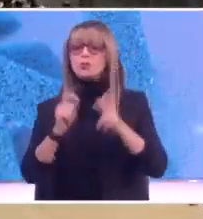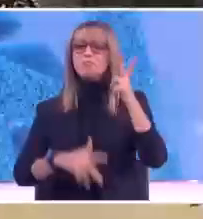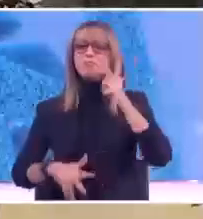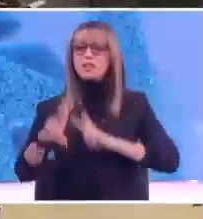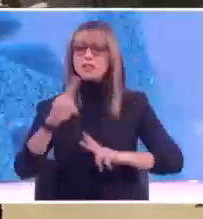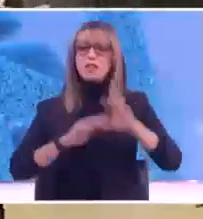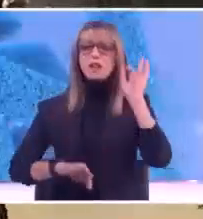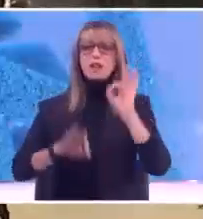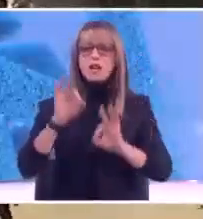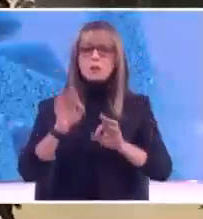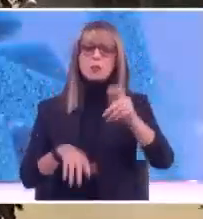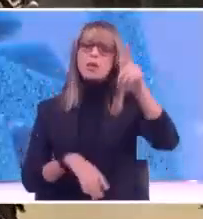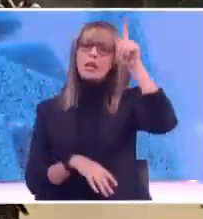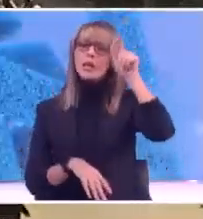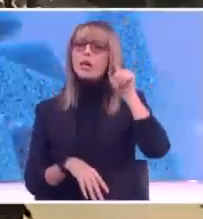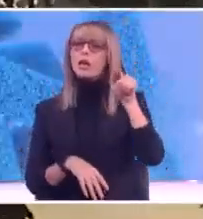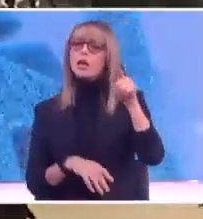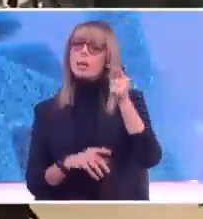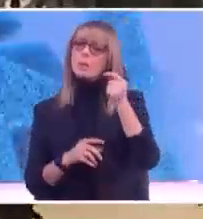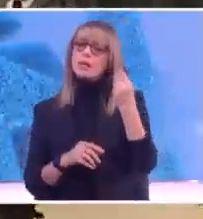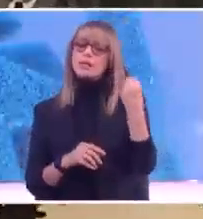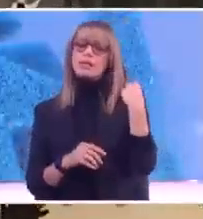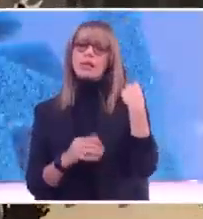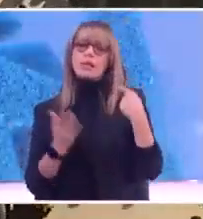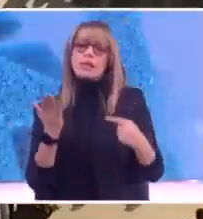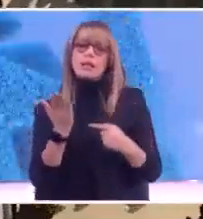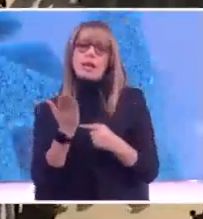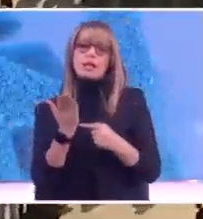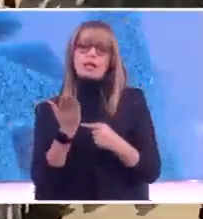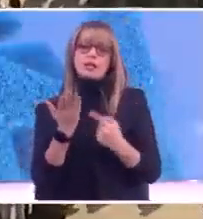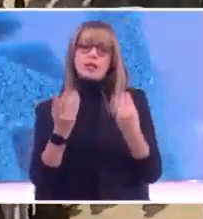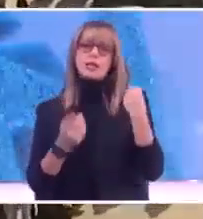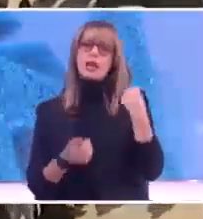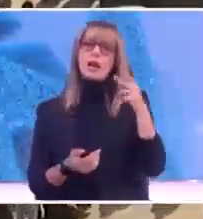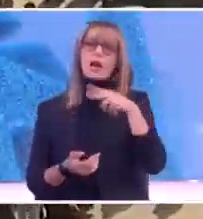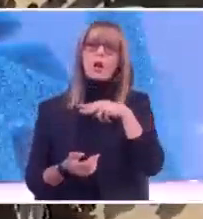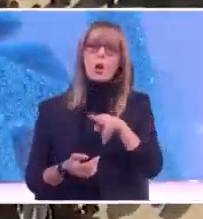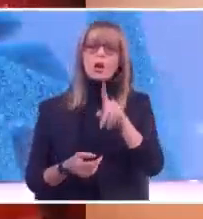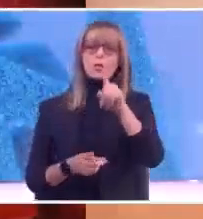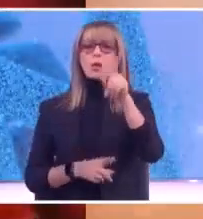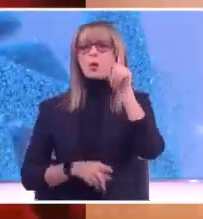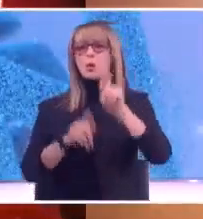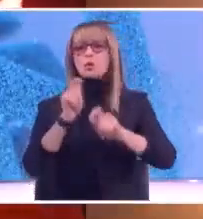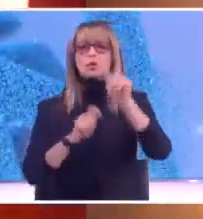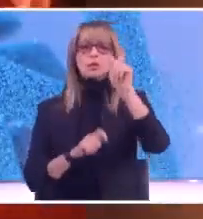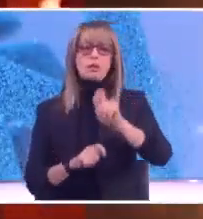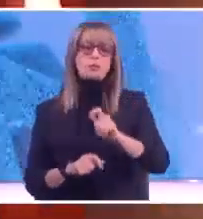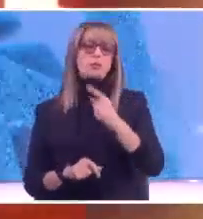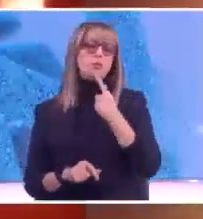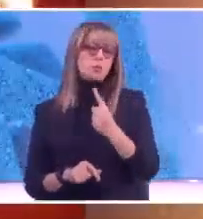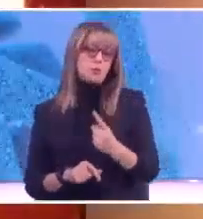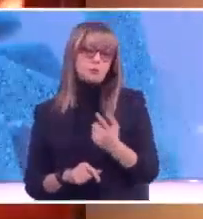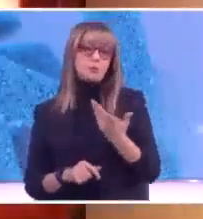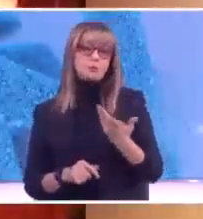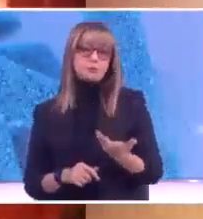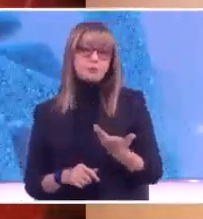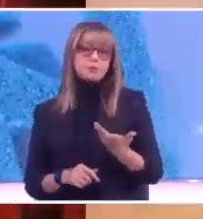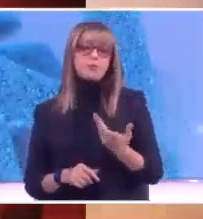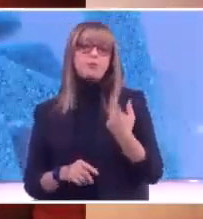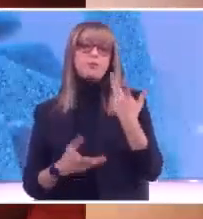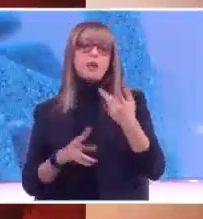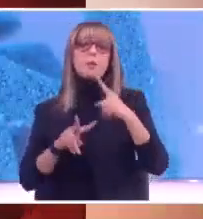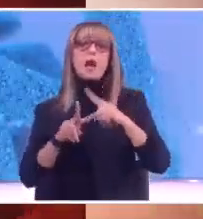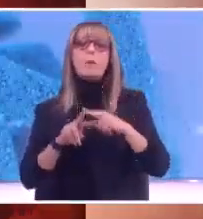kıyafet denetiminin İran'da biraz daha yeni teknolojiyle, yeni yöntemlerle uygulanabileceğini belki söyleyebiliriz. Ancak Ahmed